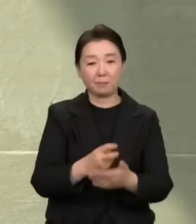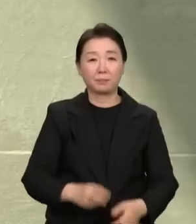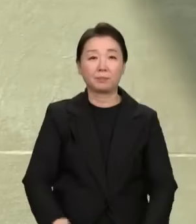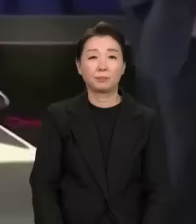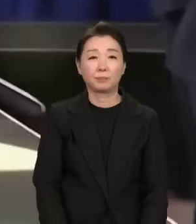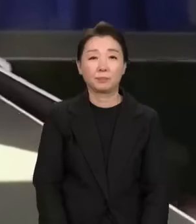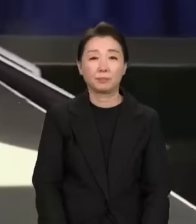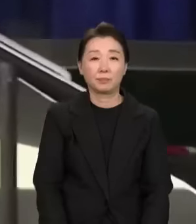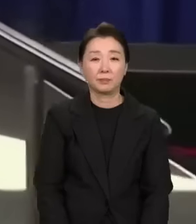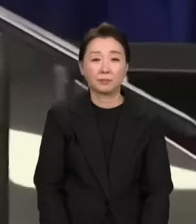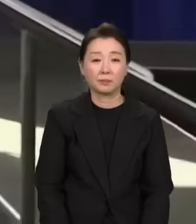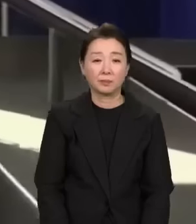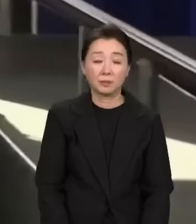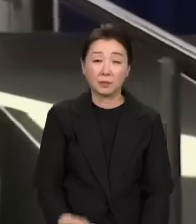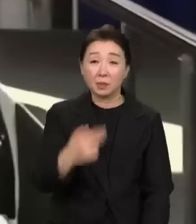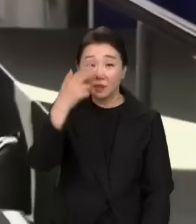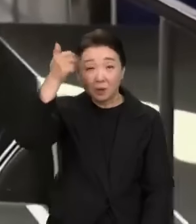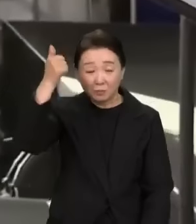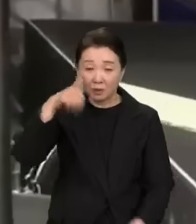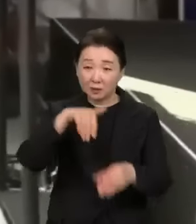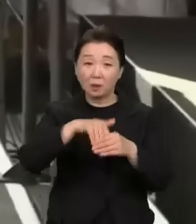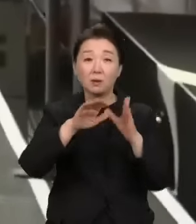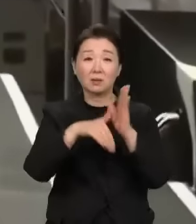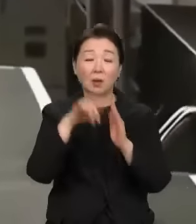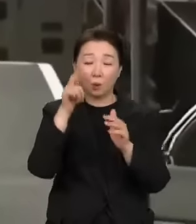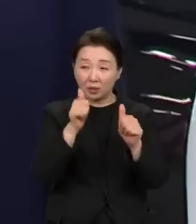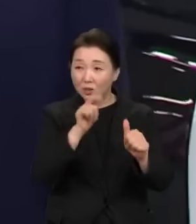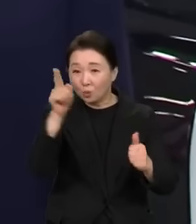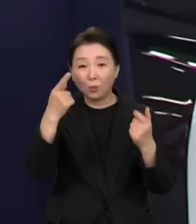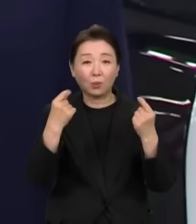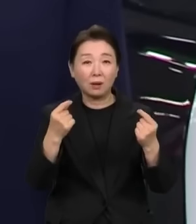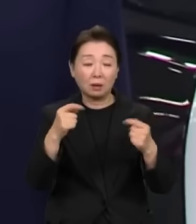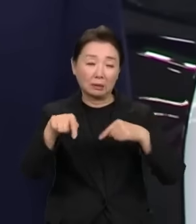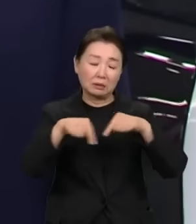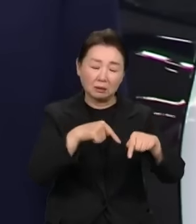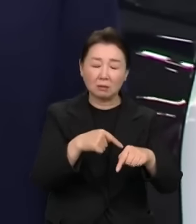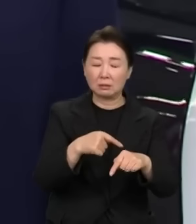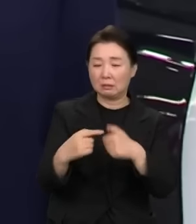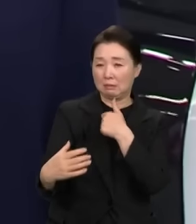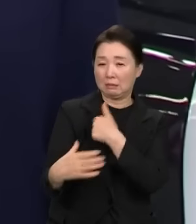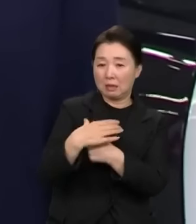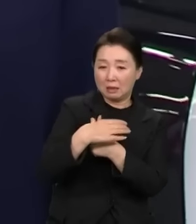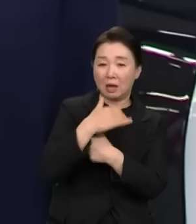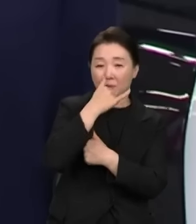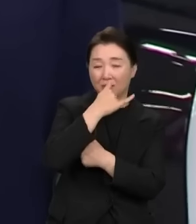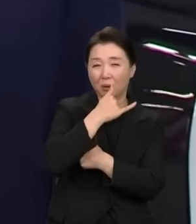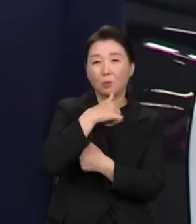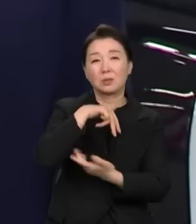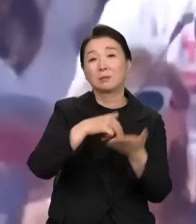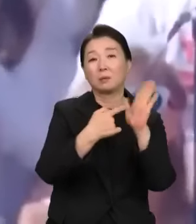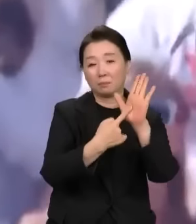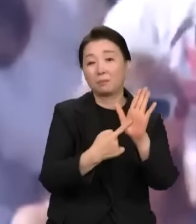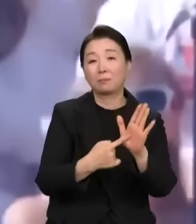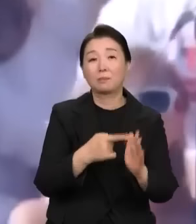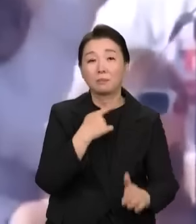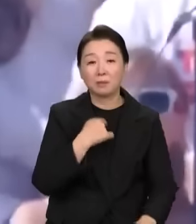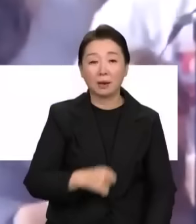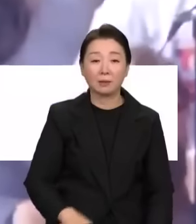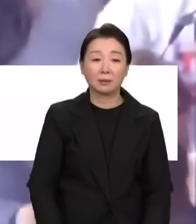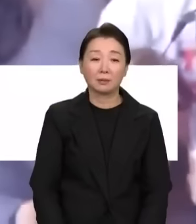있습니다. 트럼프는 선거 기간 내내 기소와 관련해 정치 탄압을 받고 있다고 주장해 왔습니다. I've